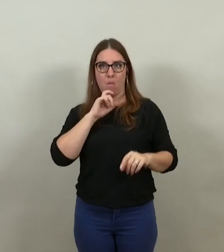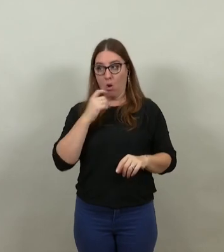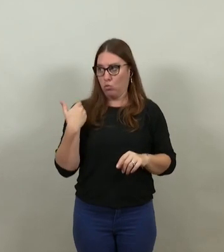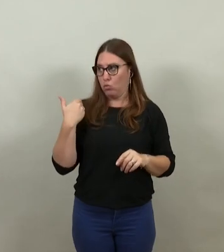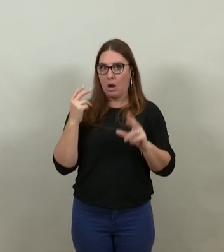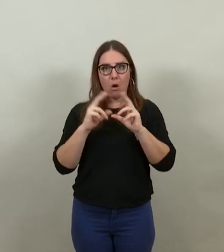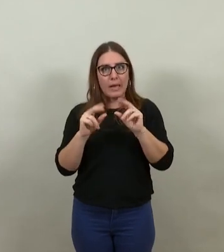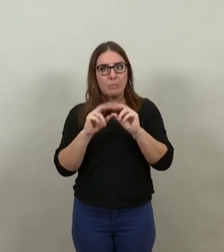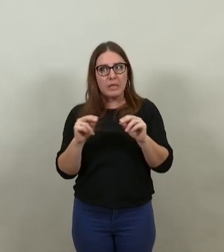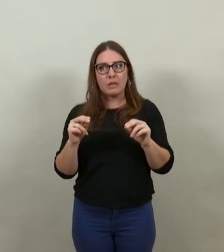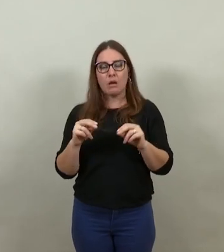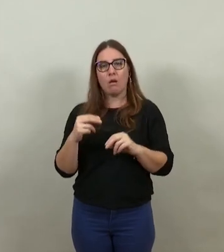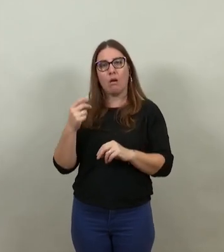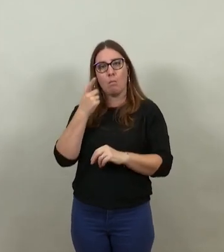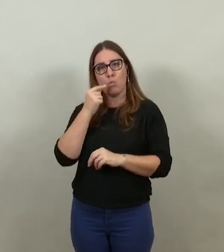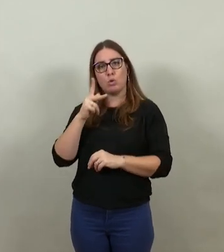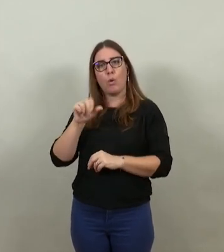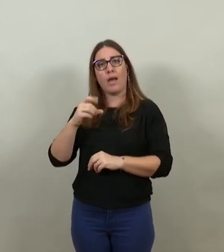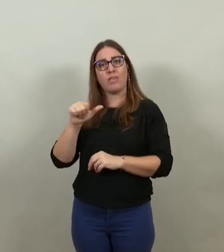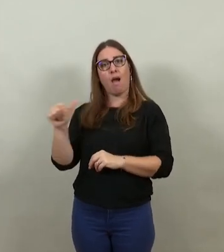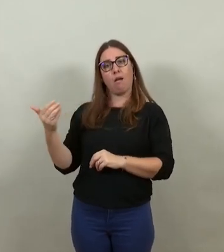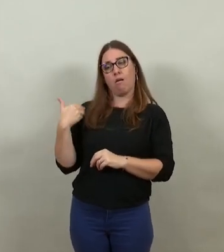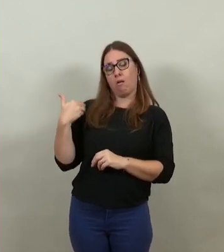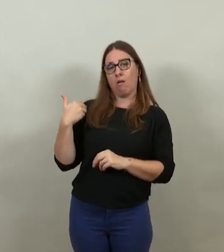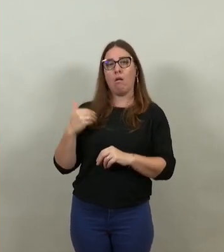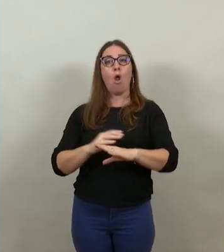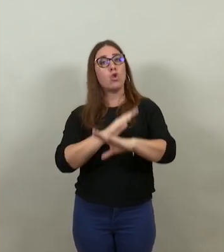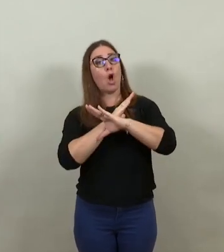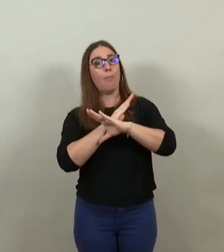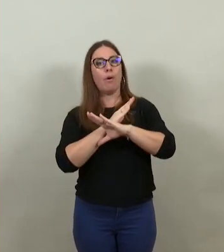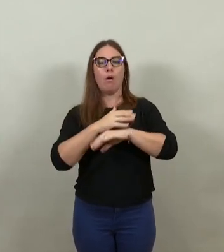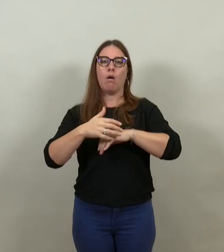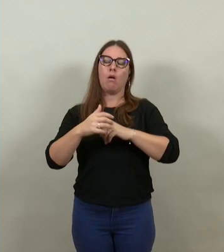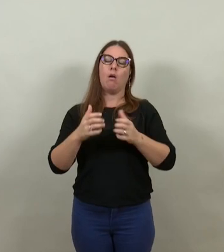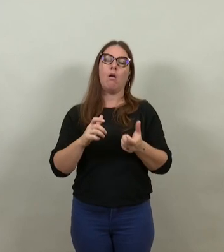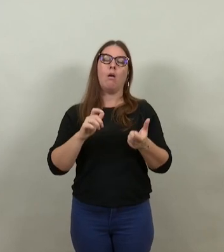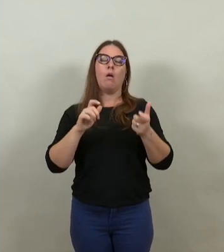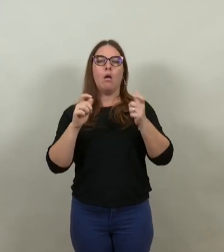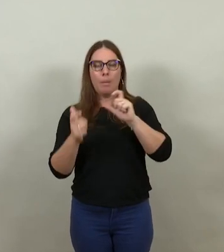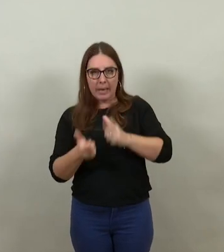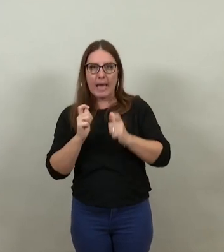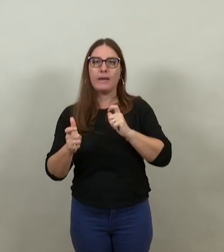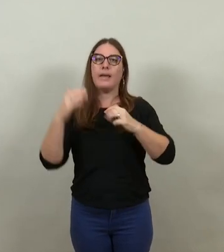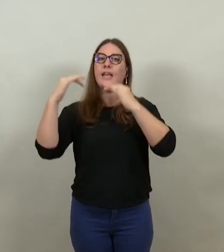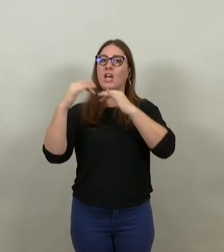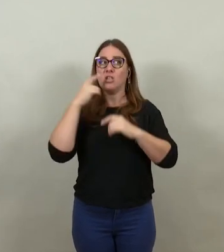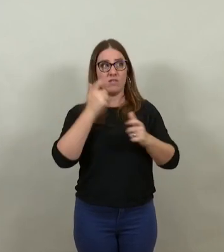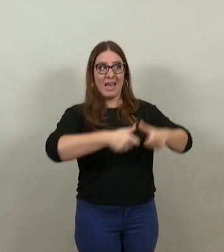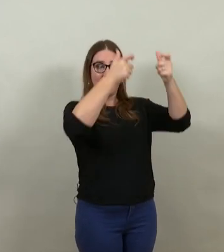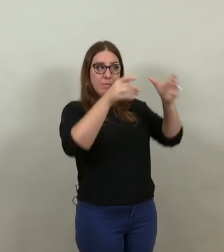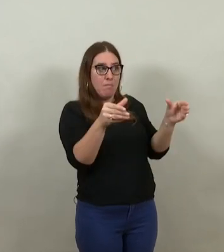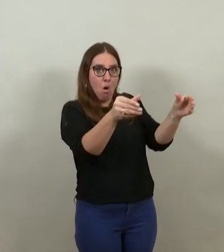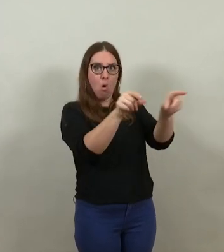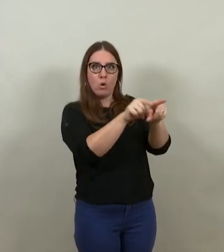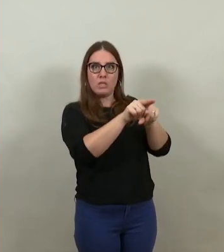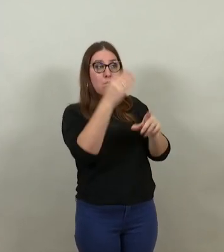l'heure notre collègue Nicolas cada dans la délibération stop précarité énergétique pour massifier l'isolation globale des bâtiments pour pour illustrer donc ça